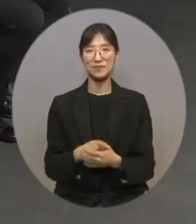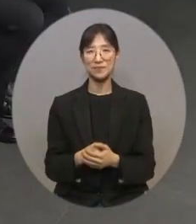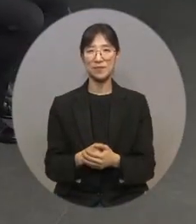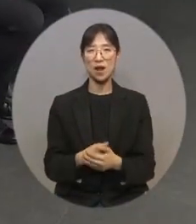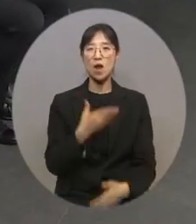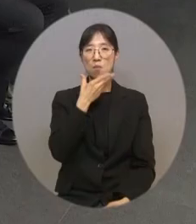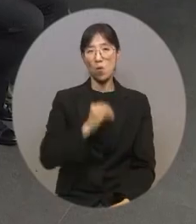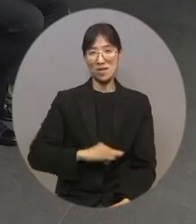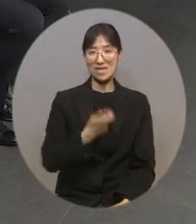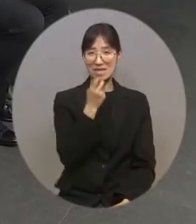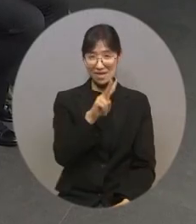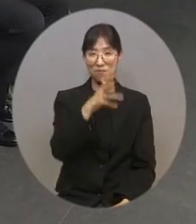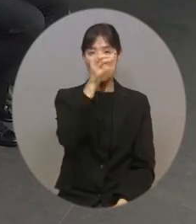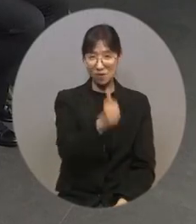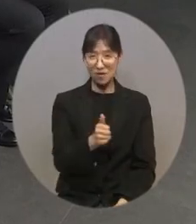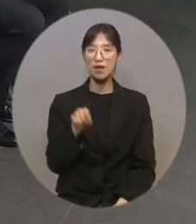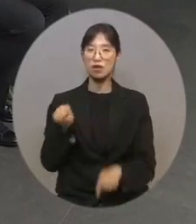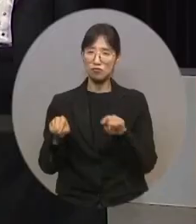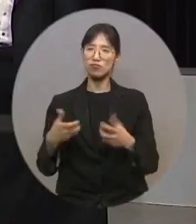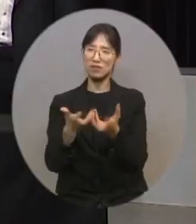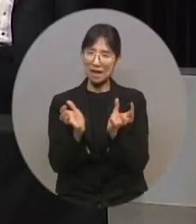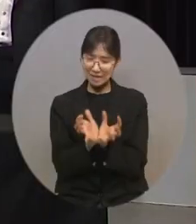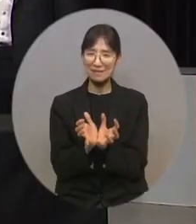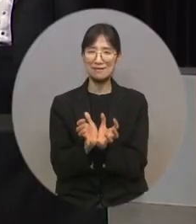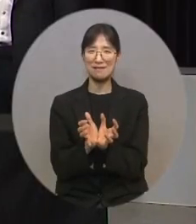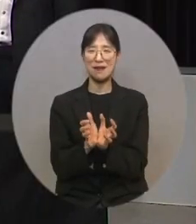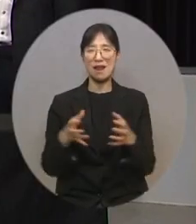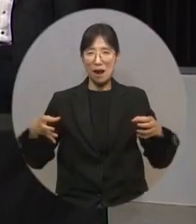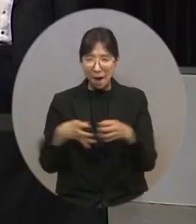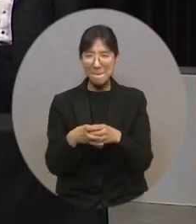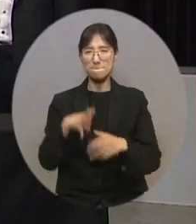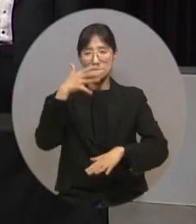최규옥 회장은 두 단체의 융합을 통해 시너지를 낼